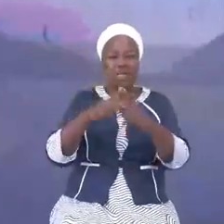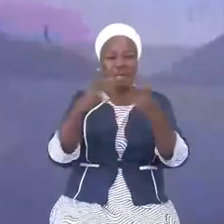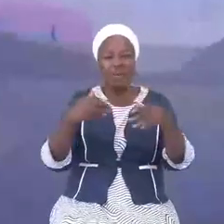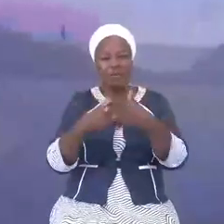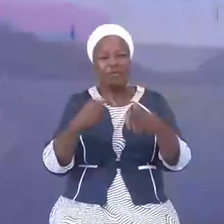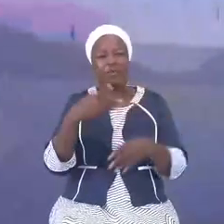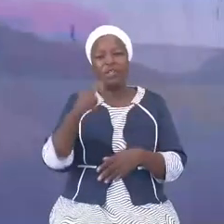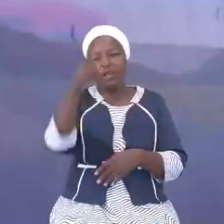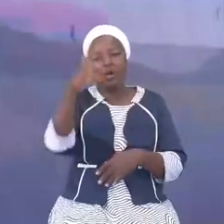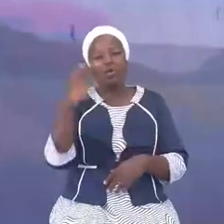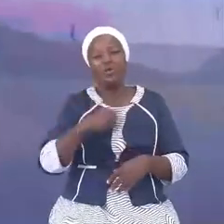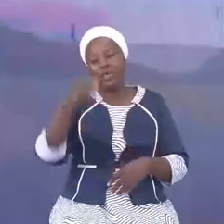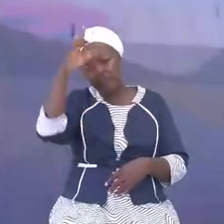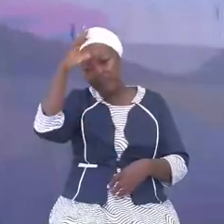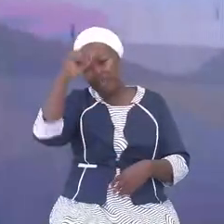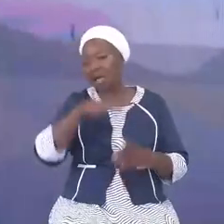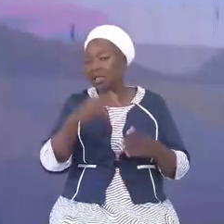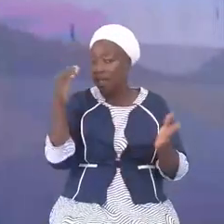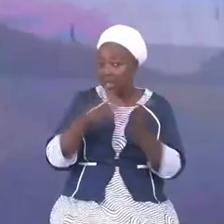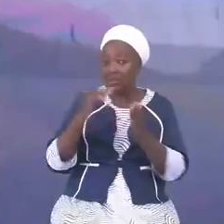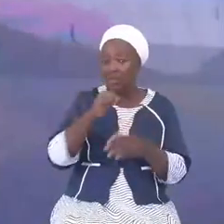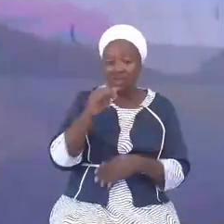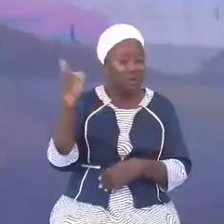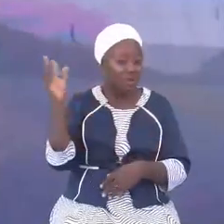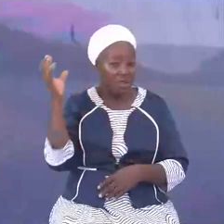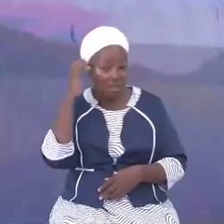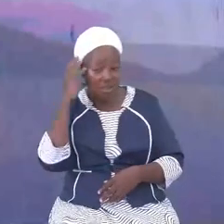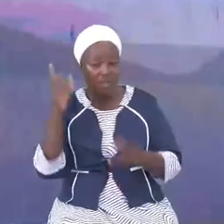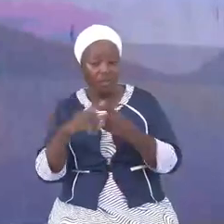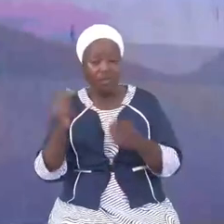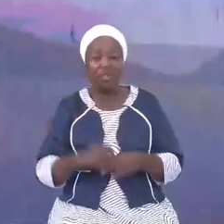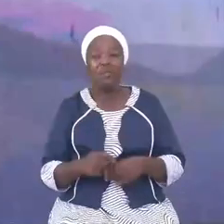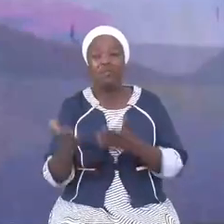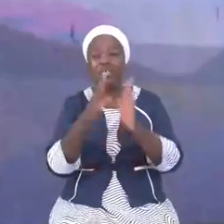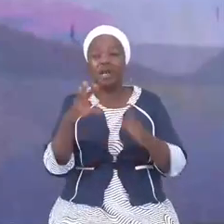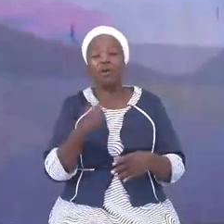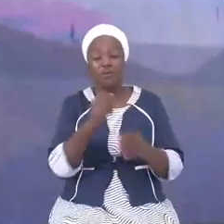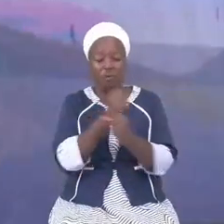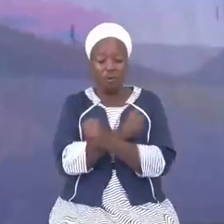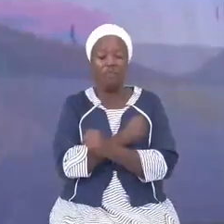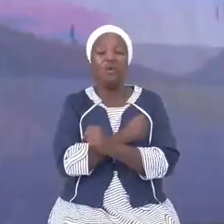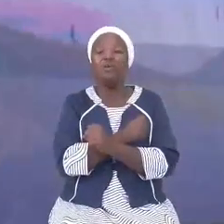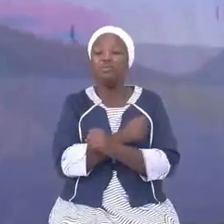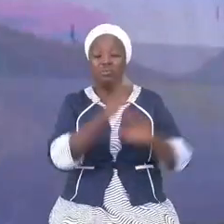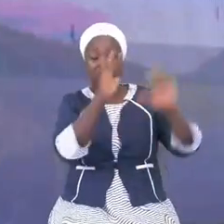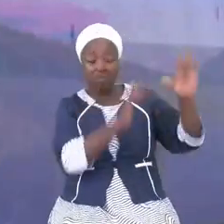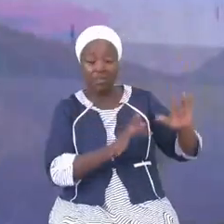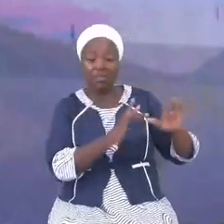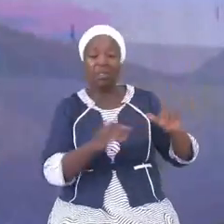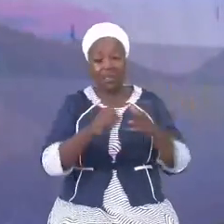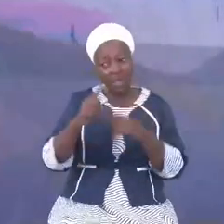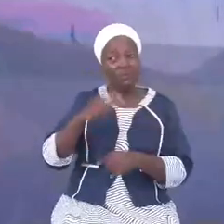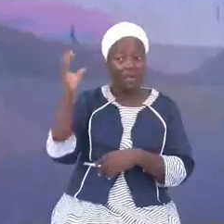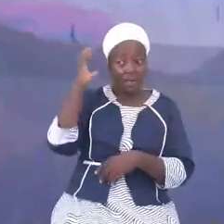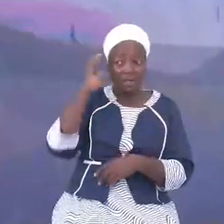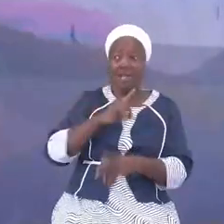pères. Il n'avait pas voulu écouter le messager de miséricorde, de compassion, d'amour. Alors ils vont répondre quand ils sentent